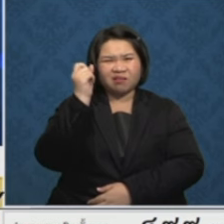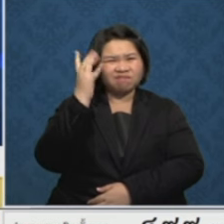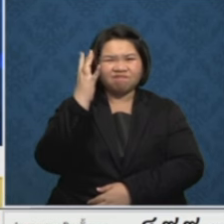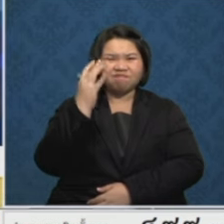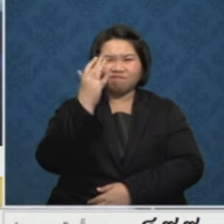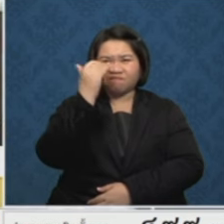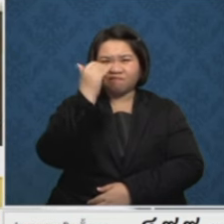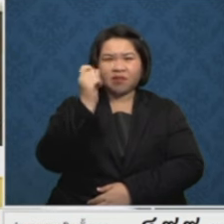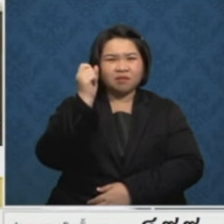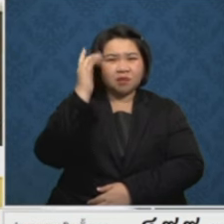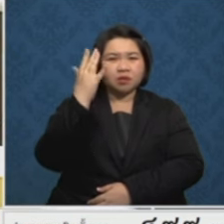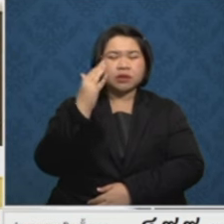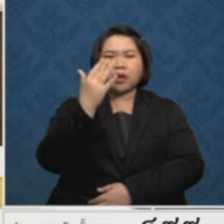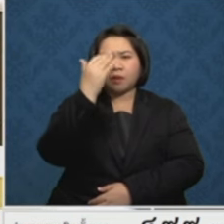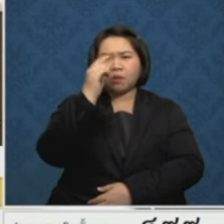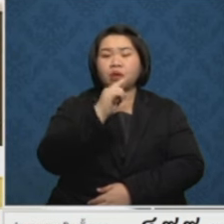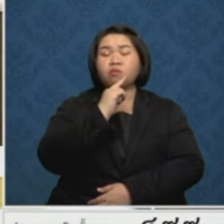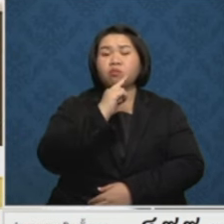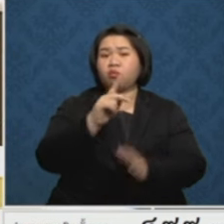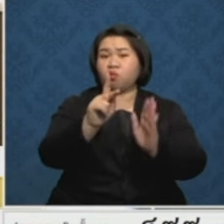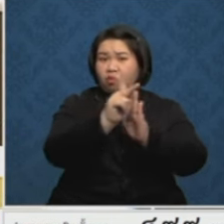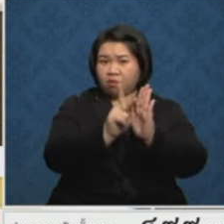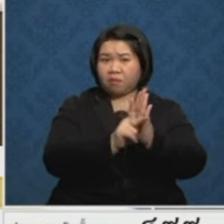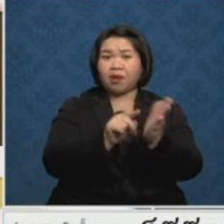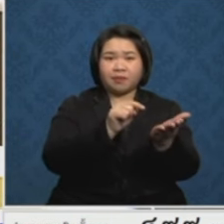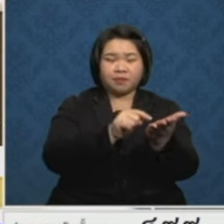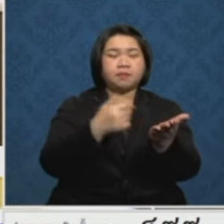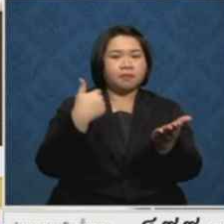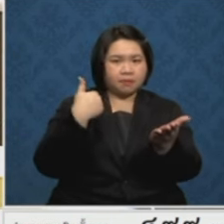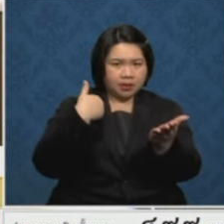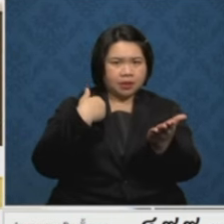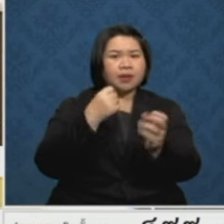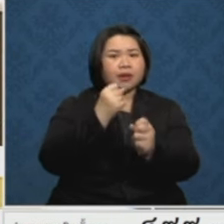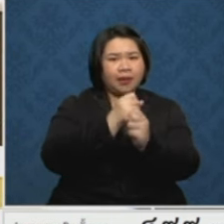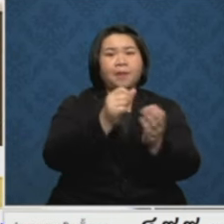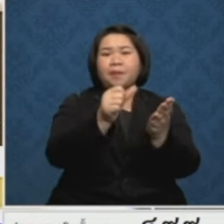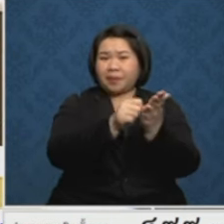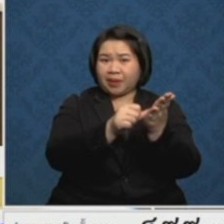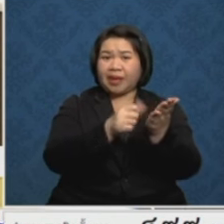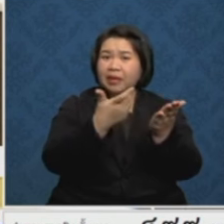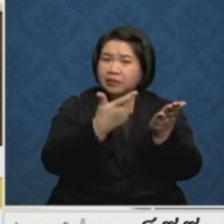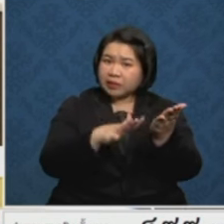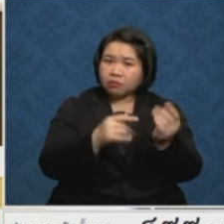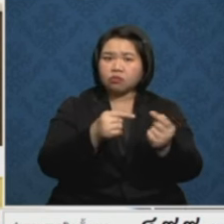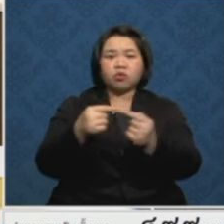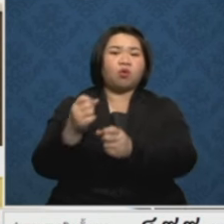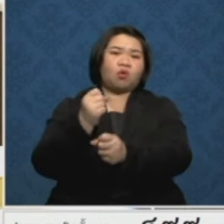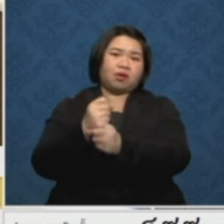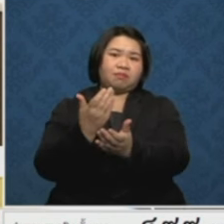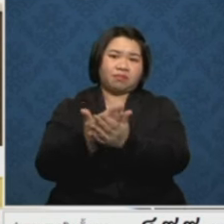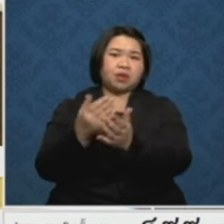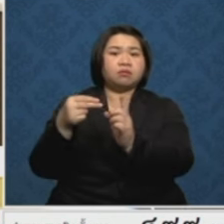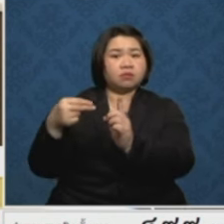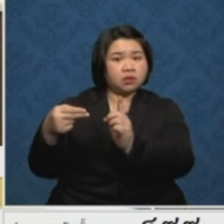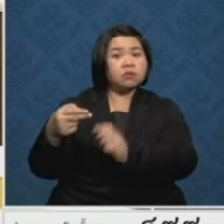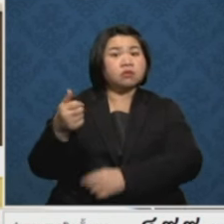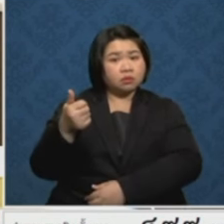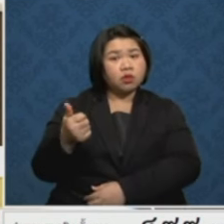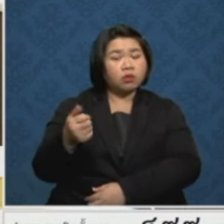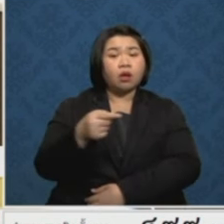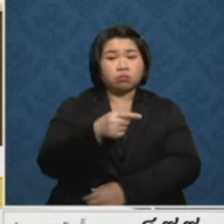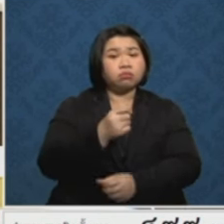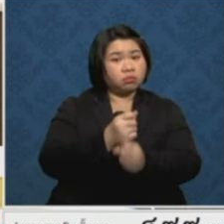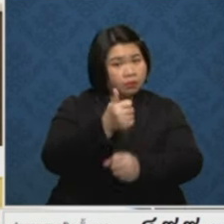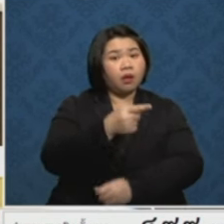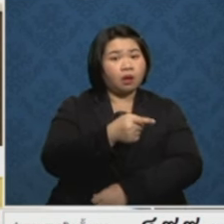ไม่เข้าใจว่าทำไมไม่ไปแก้กฎหมายให้มันถูกใจซะก่อนแล้วค่อยมาทำทั้งที่ท่านก็อยู่ในวิสัยที่จะท